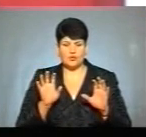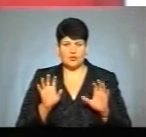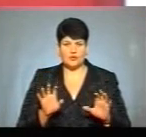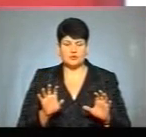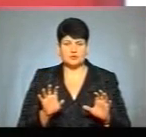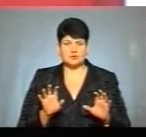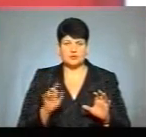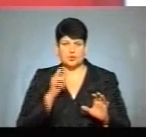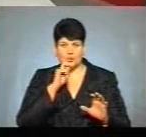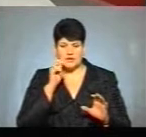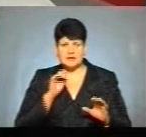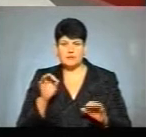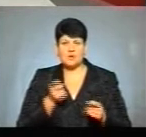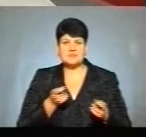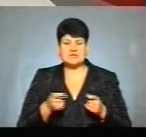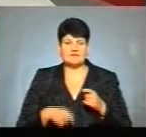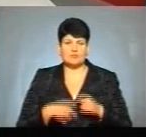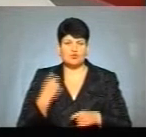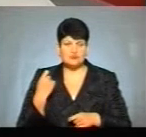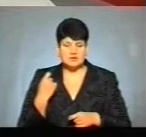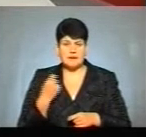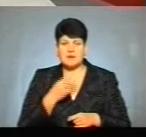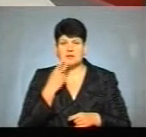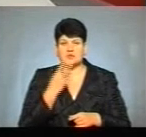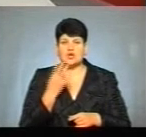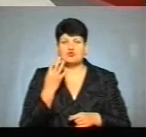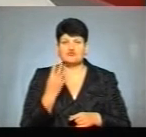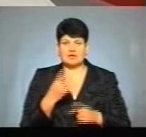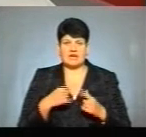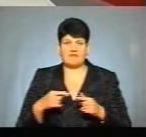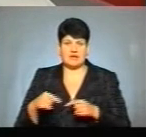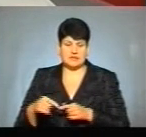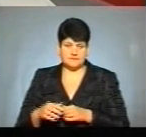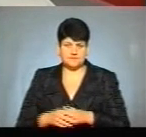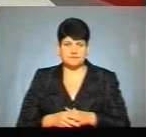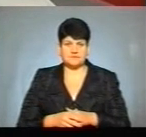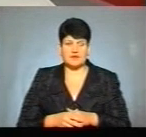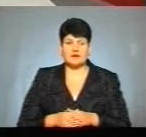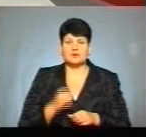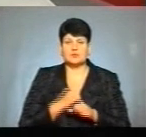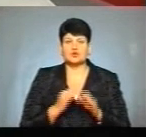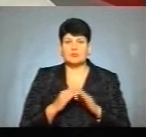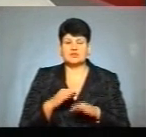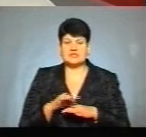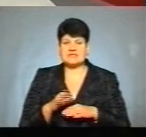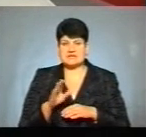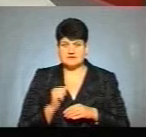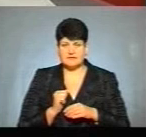іншим 2 Кодексу України про адміністративні правопорушення передбачає 4 види, де пише вчинення домашнього насильства, а